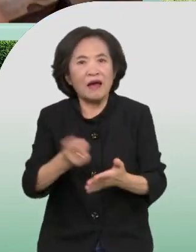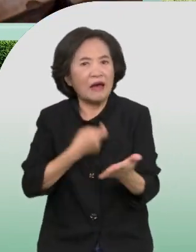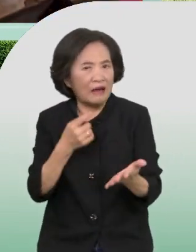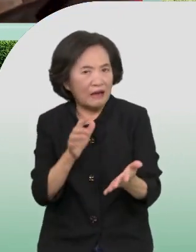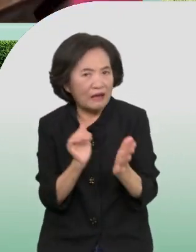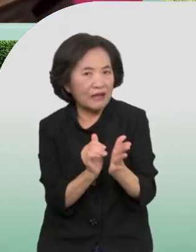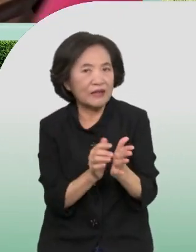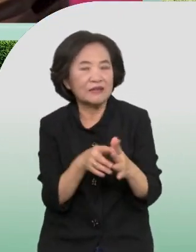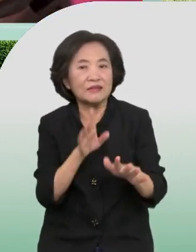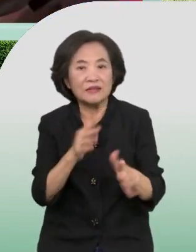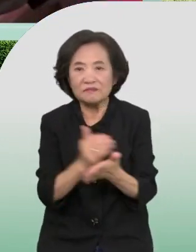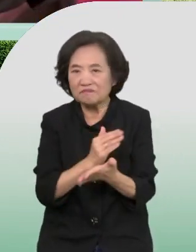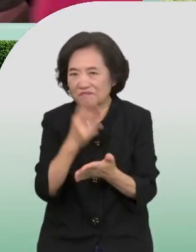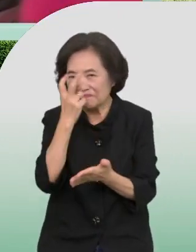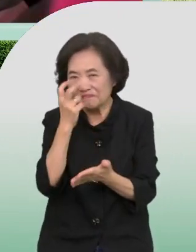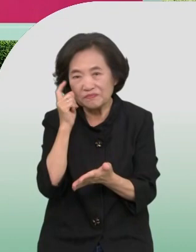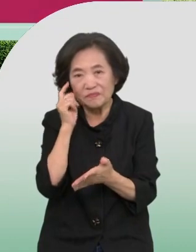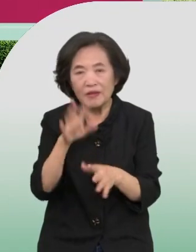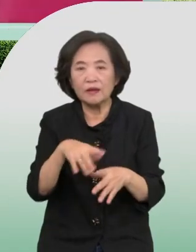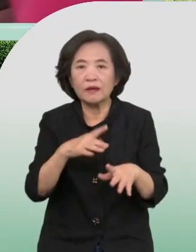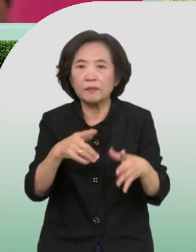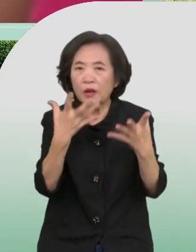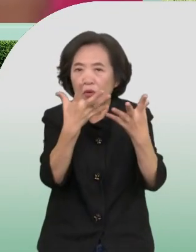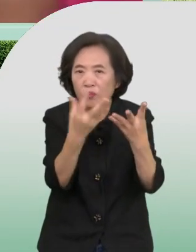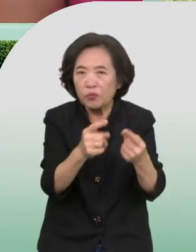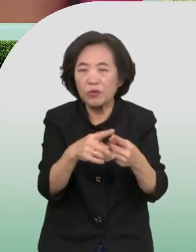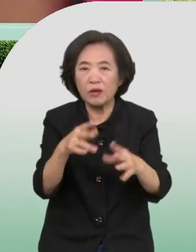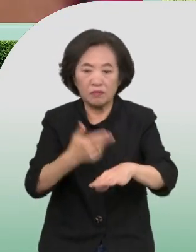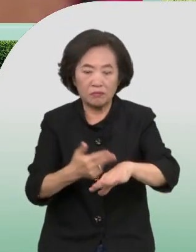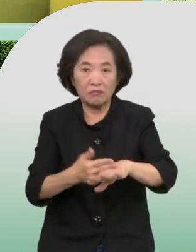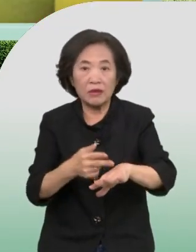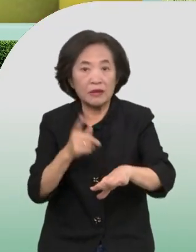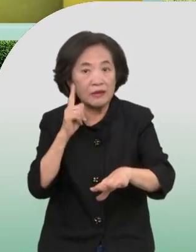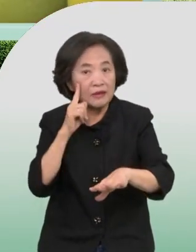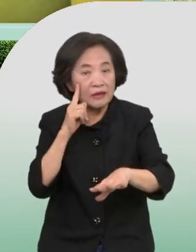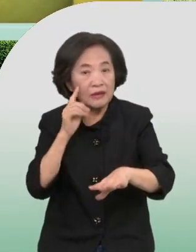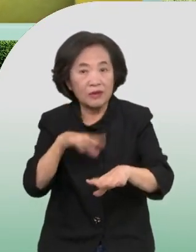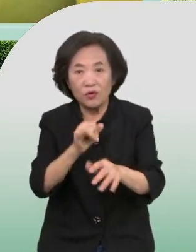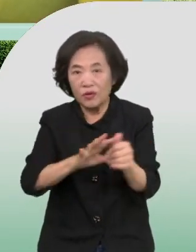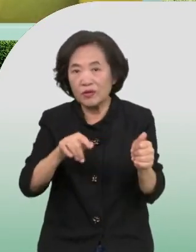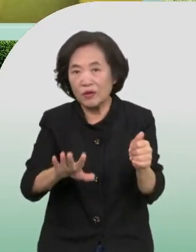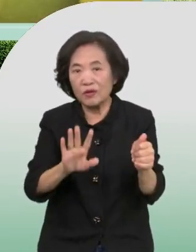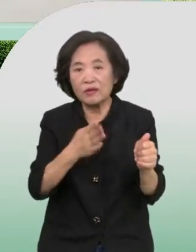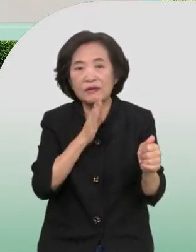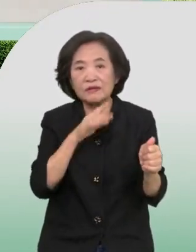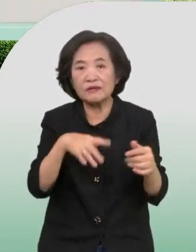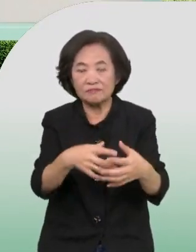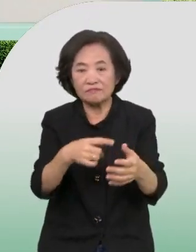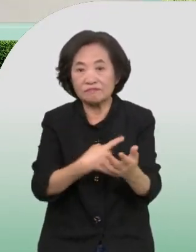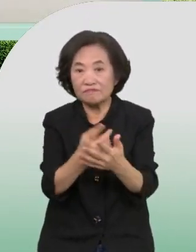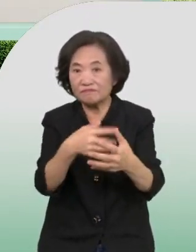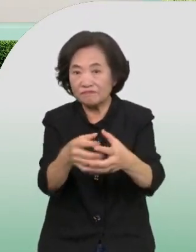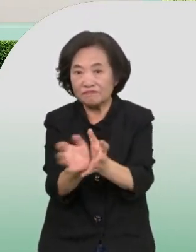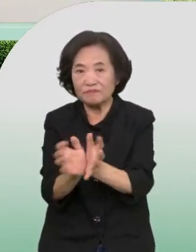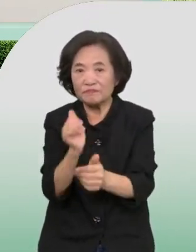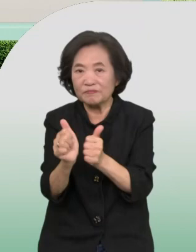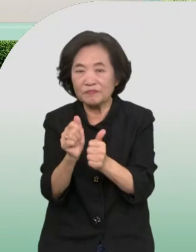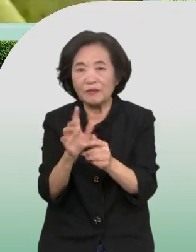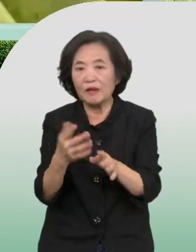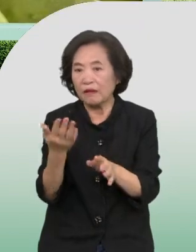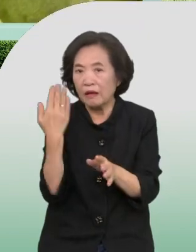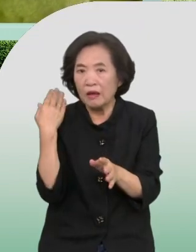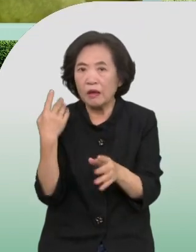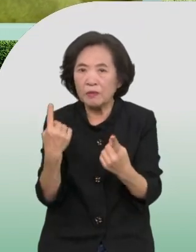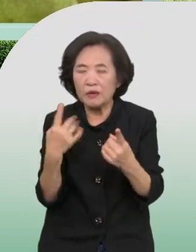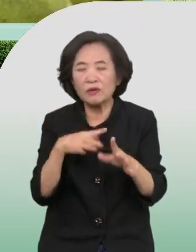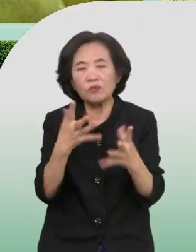水米向云担忧平均，虽然因为减产还有做数技术影响的关系，产水的指数比去年还高些，不过